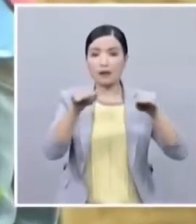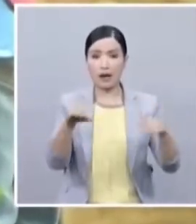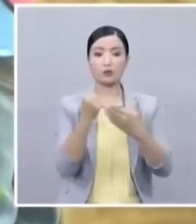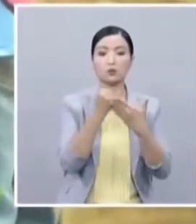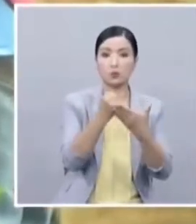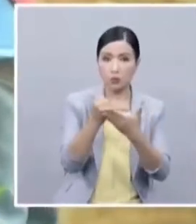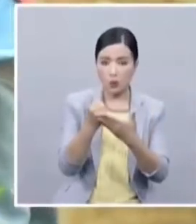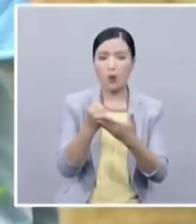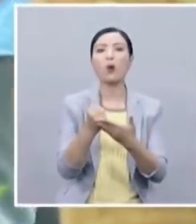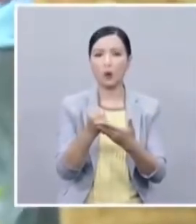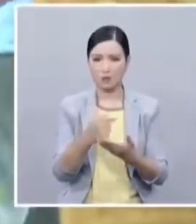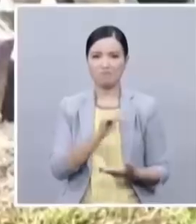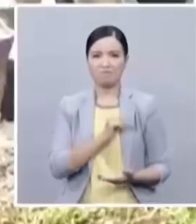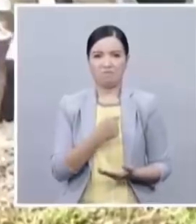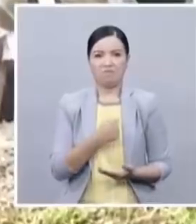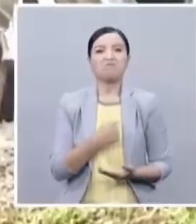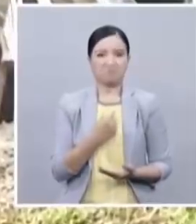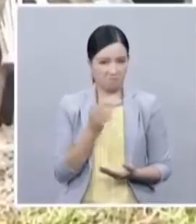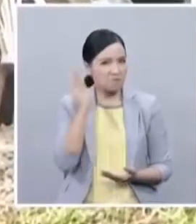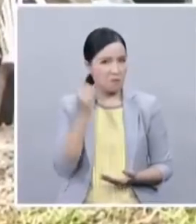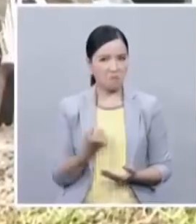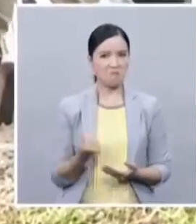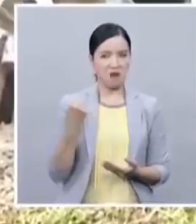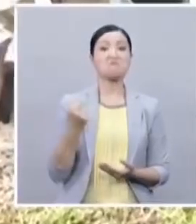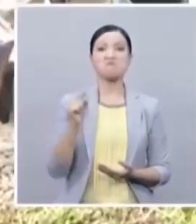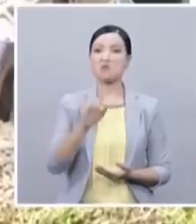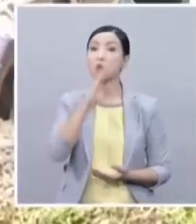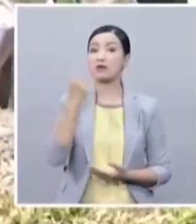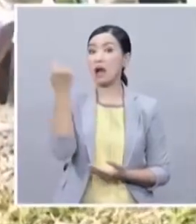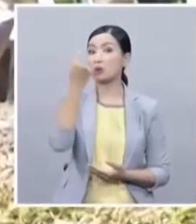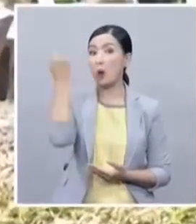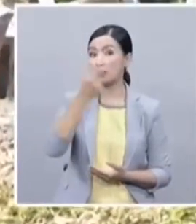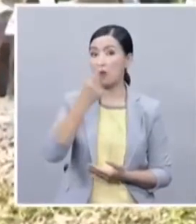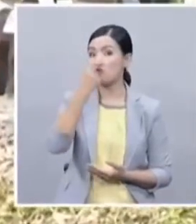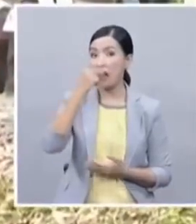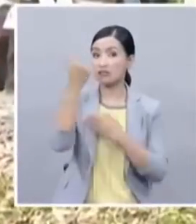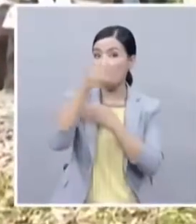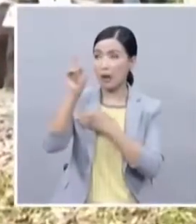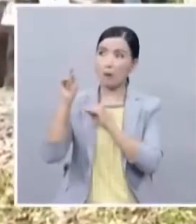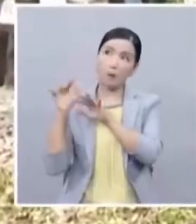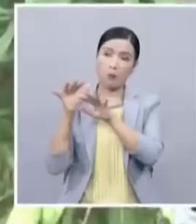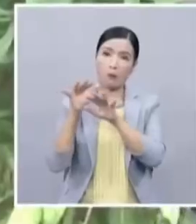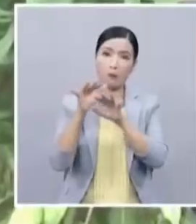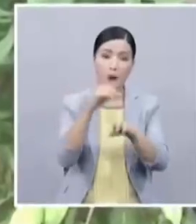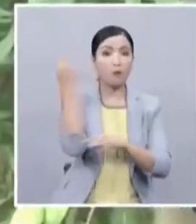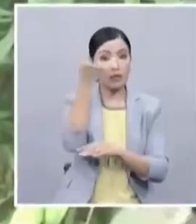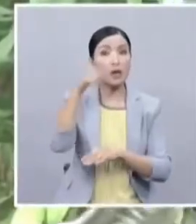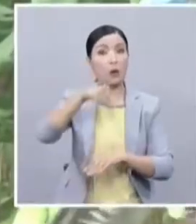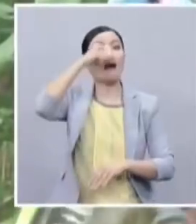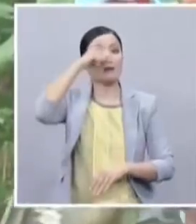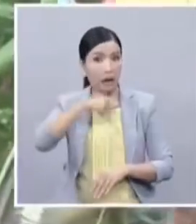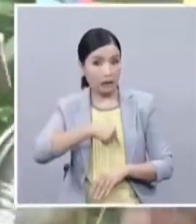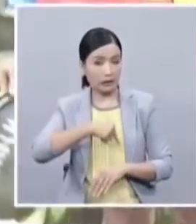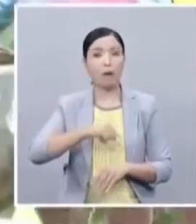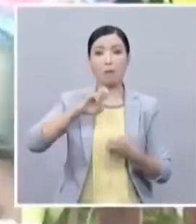ะครับมันก็เป็นการสร้างความเชื่อมั่นให้เขาได้ว่าวันหนึ่งถ้าเขามาท่องเที่ยวเมืองไทยแล้วอาจจะประสบภัยธรรมชาติหรืออุบัติภัยต่